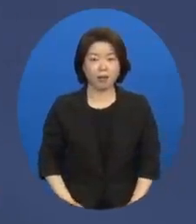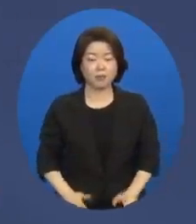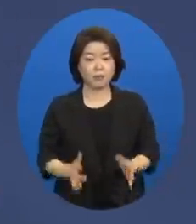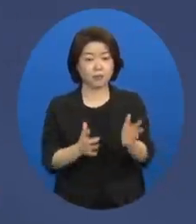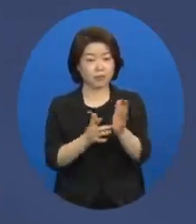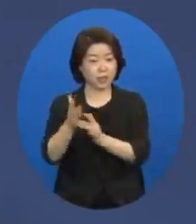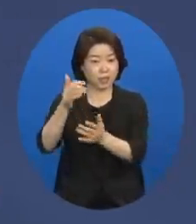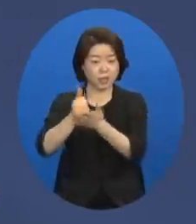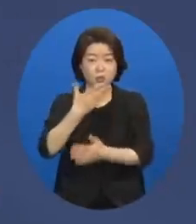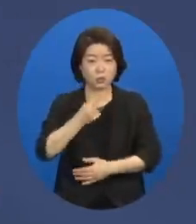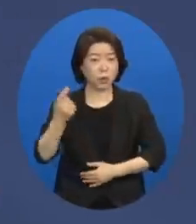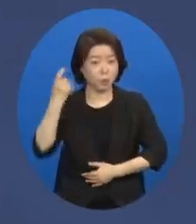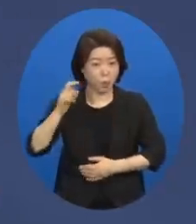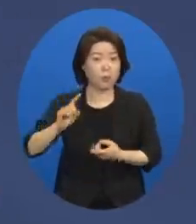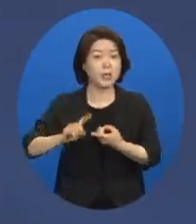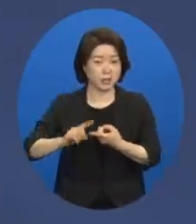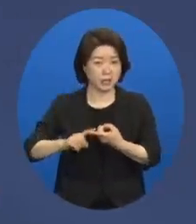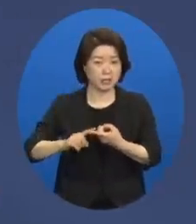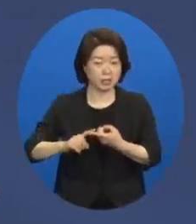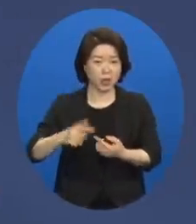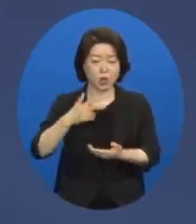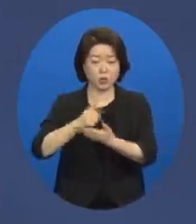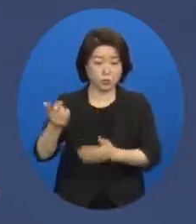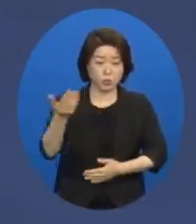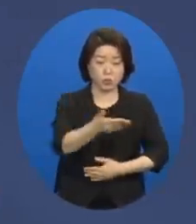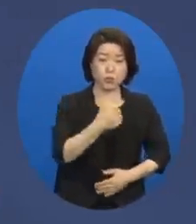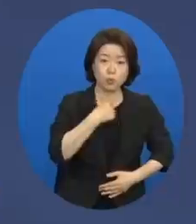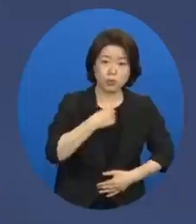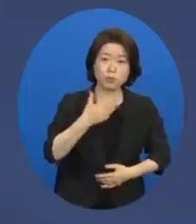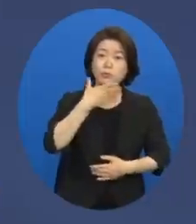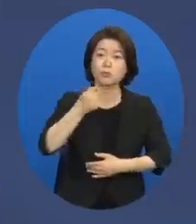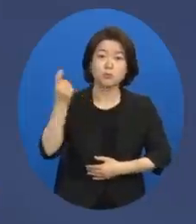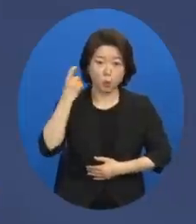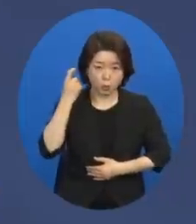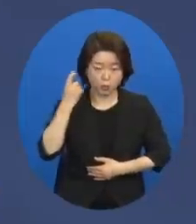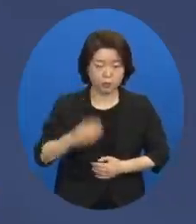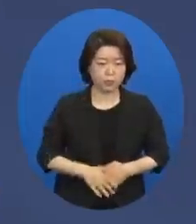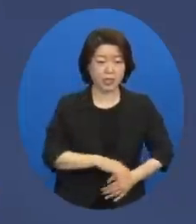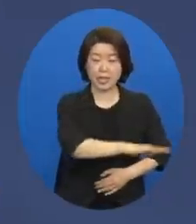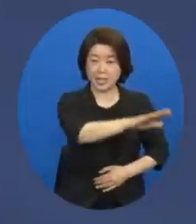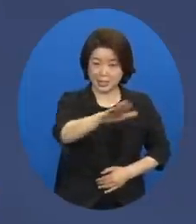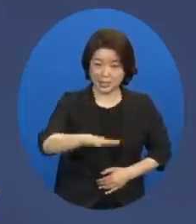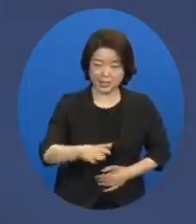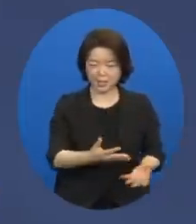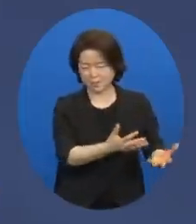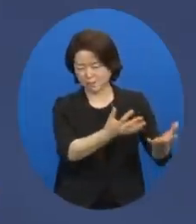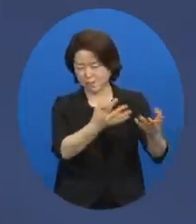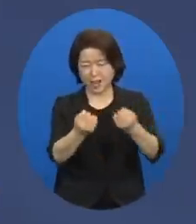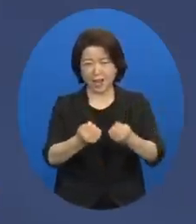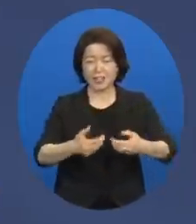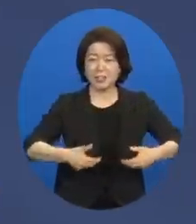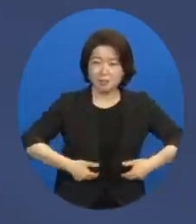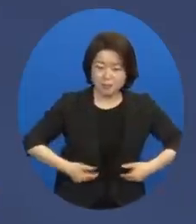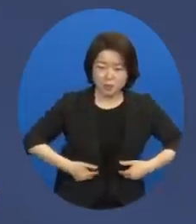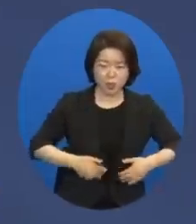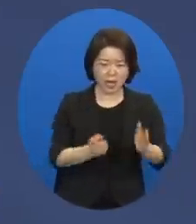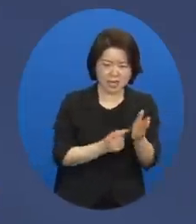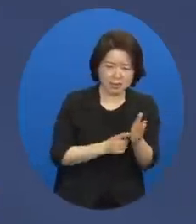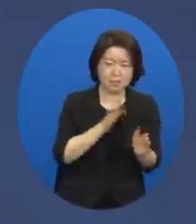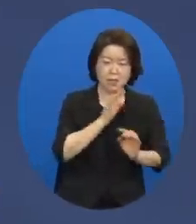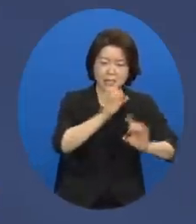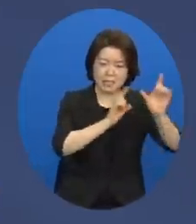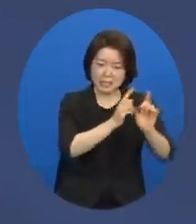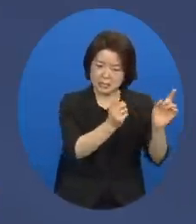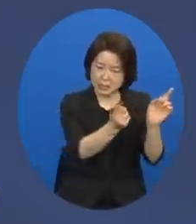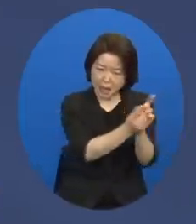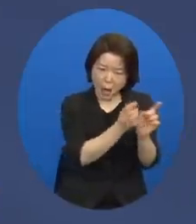예수님의 이 복음에 관한 주님이 주시고자 하는 복음과 그리고 이 땅에 수많은 필요와 다급한 현실에 부딪혀